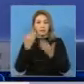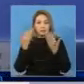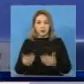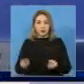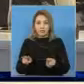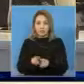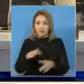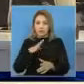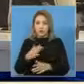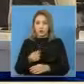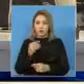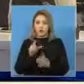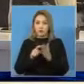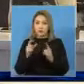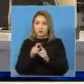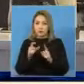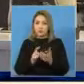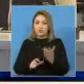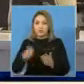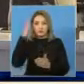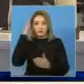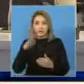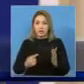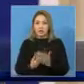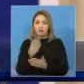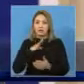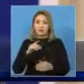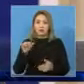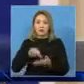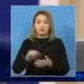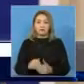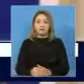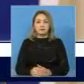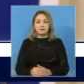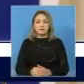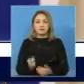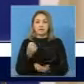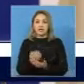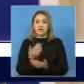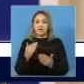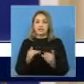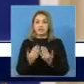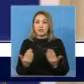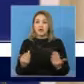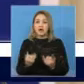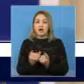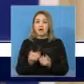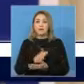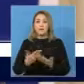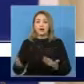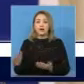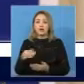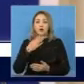дәл сол алаңда көркем сөздің хас шеберлері қайта бас қосты. Қадірлі ағайын, енді оның барлығы